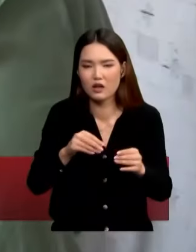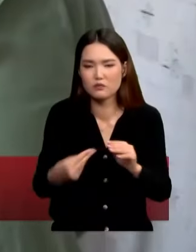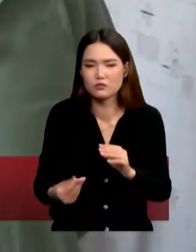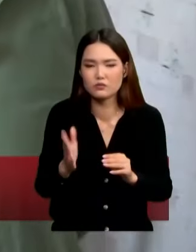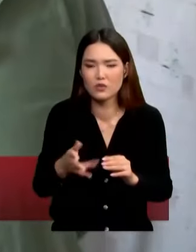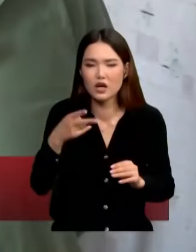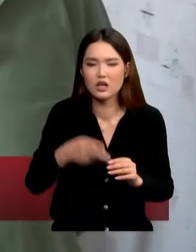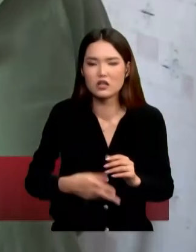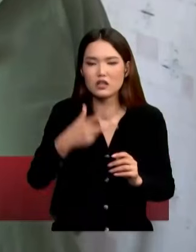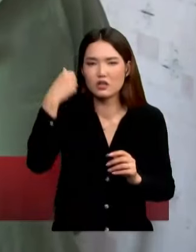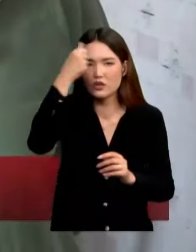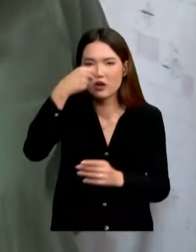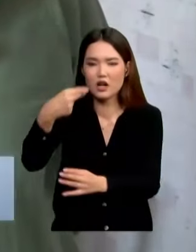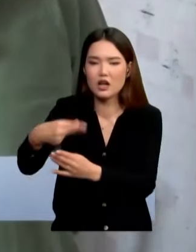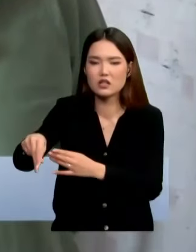200